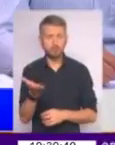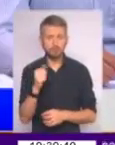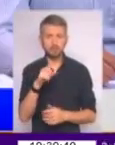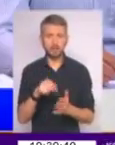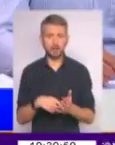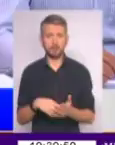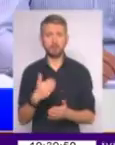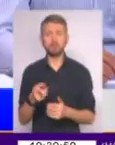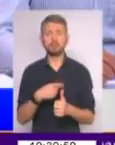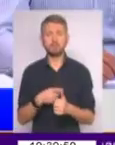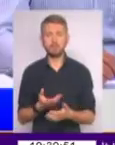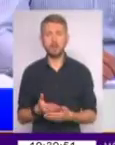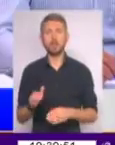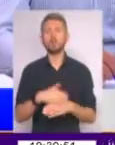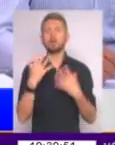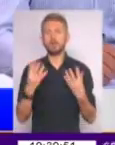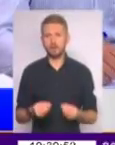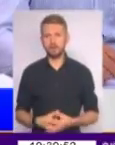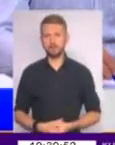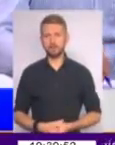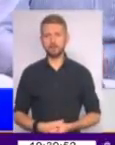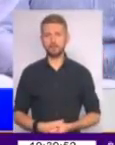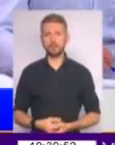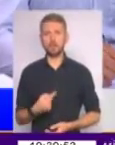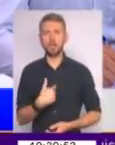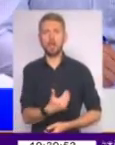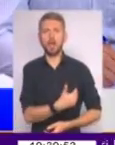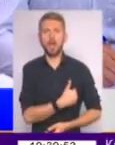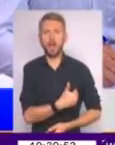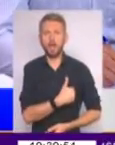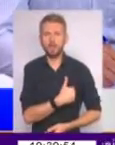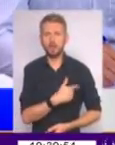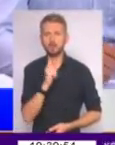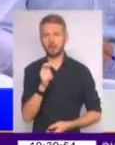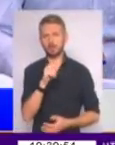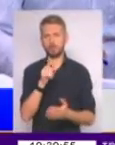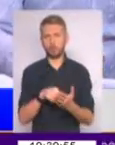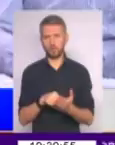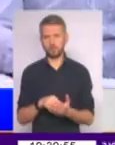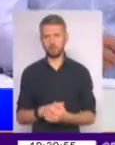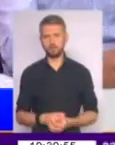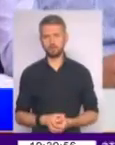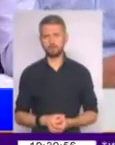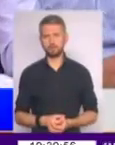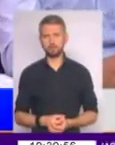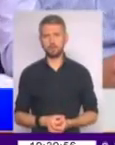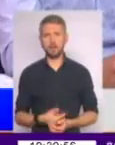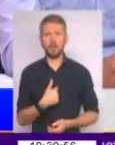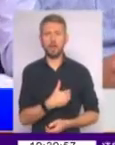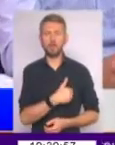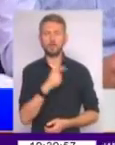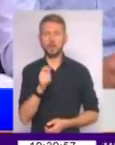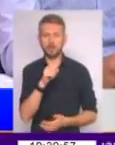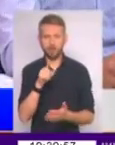ласка, як вас звуть? Добрий день. Я хотів задати вопрос. Да, я хотів